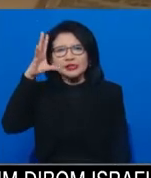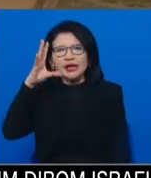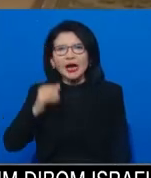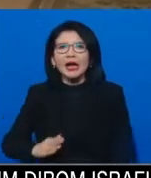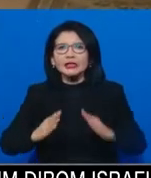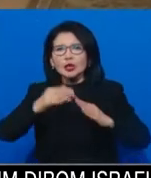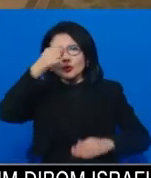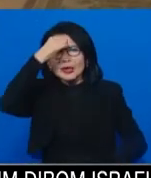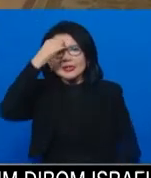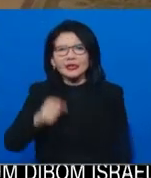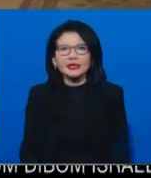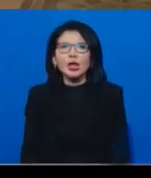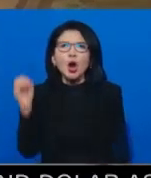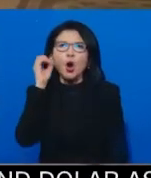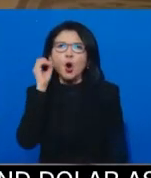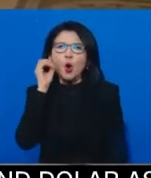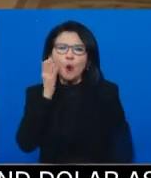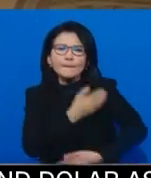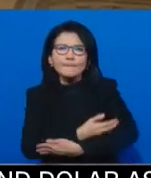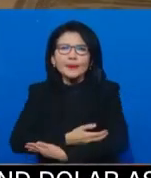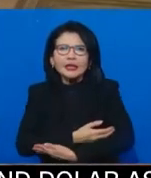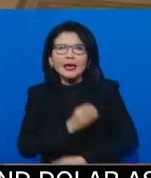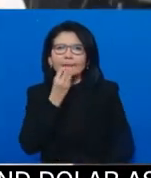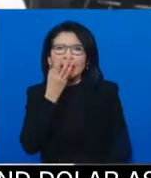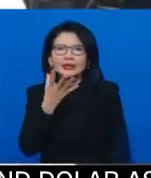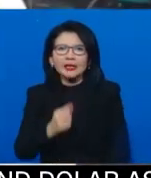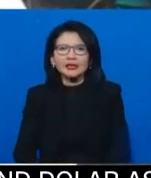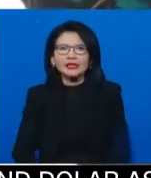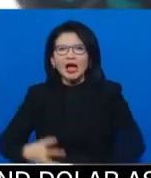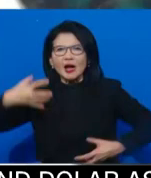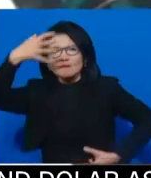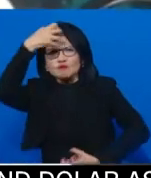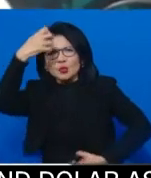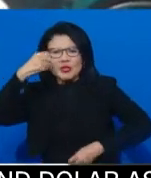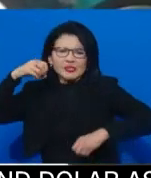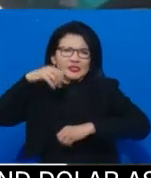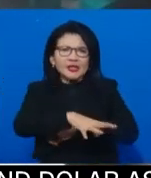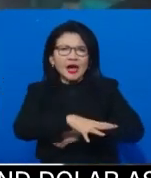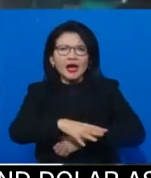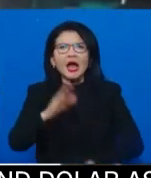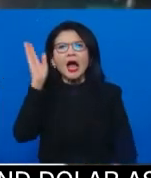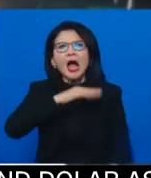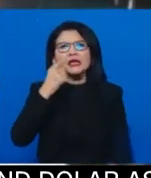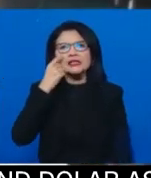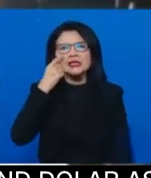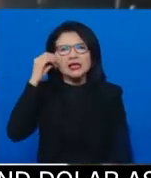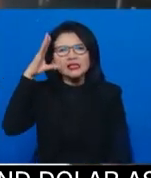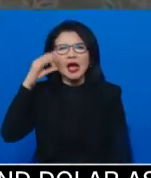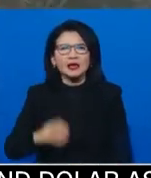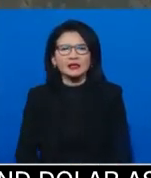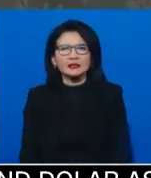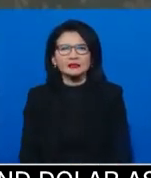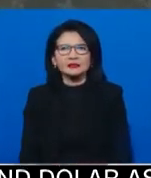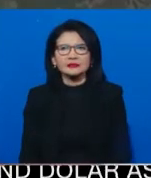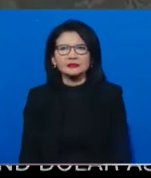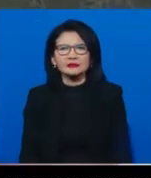Kota Serang, paman dari bayi Aan Suwanda menyebut aksi penyerangan monyet liar itu terjadi pada Selasa siang.